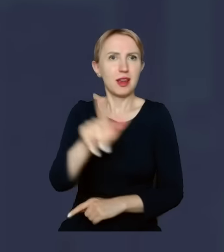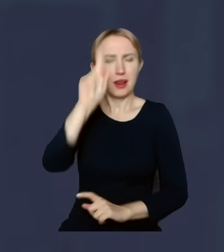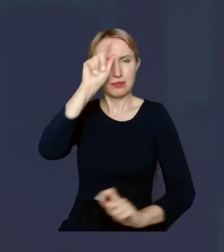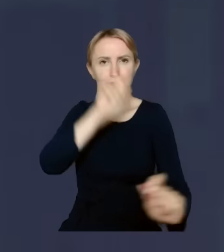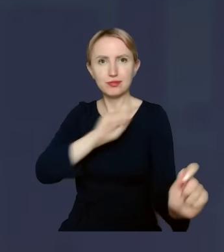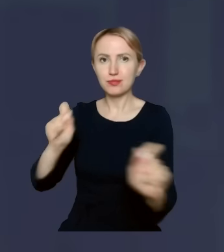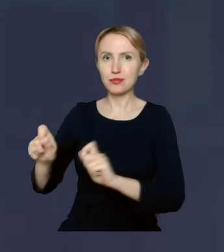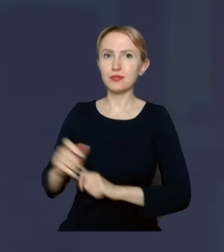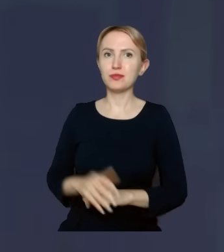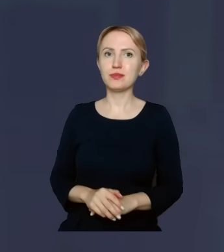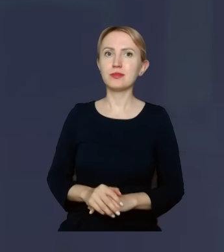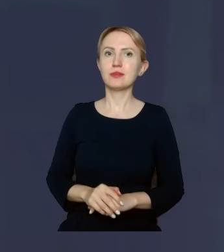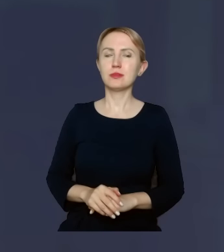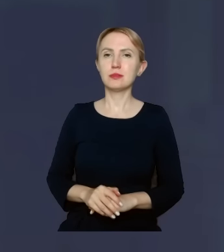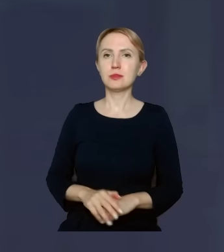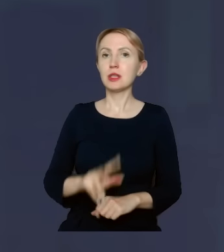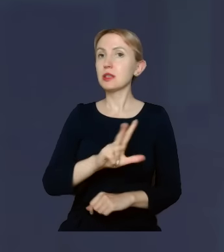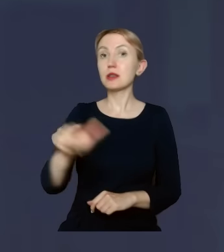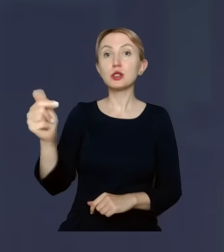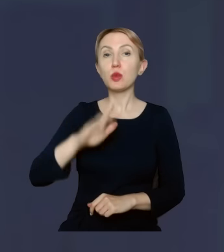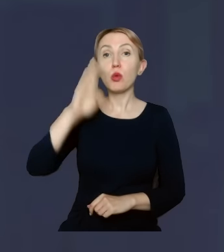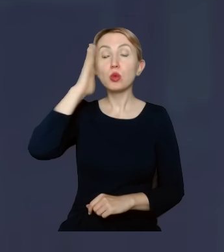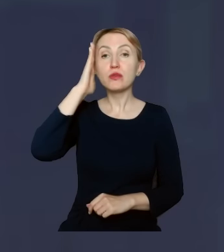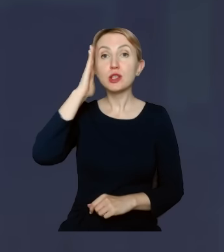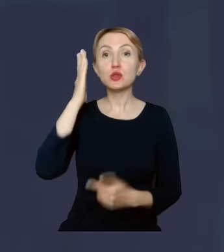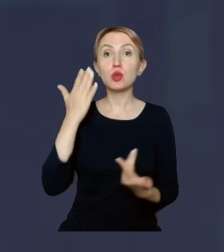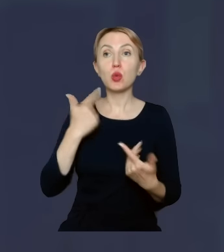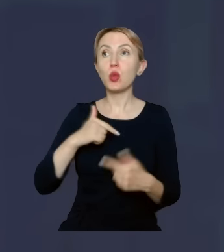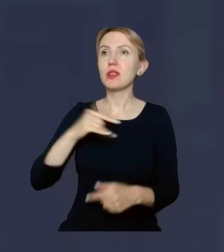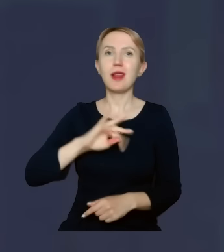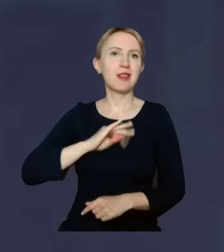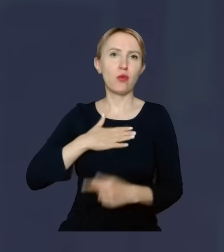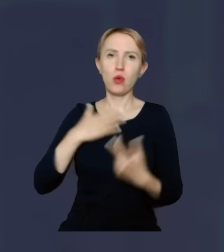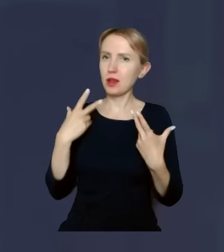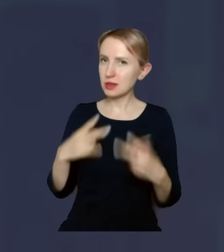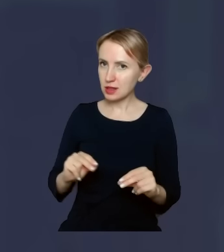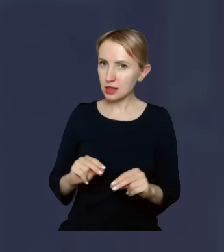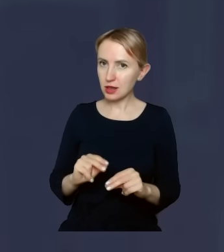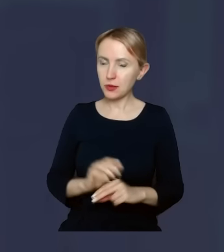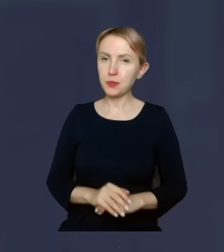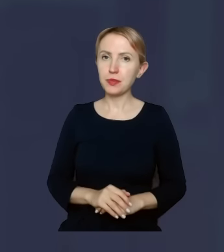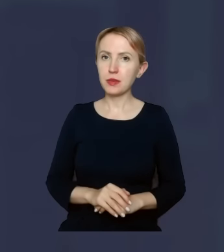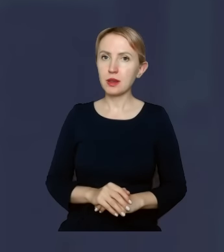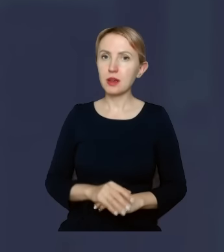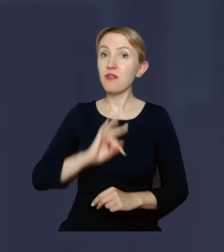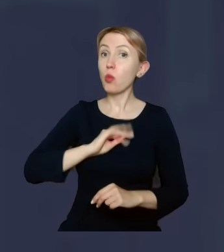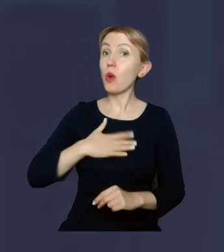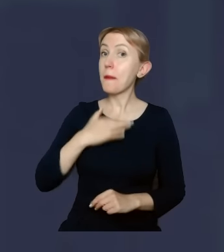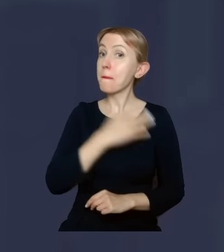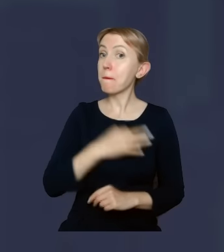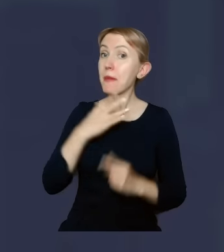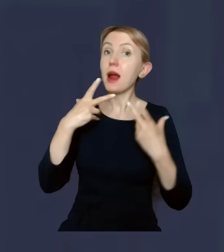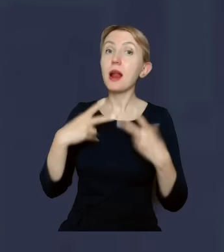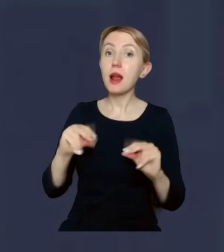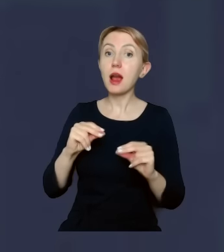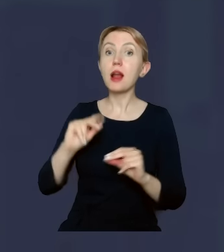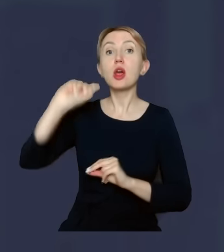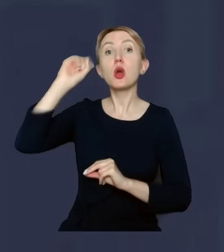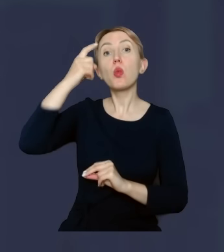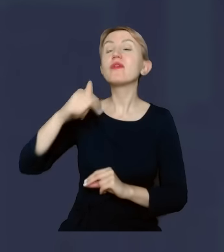powinien uświadomić sobie, że działa nie w interesie swoim, czy nawet swojej formacji, ale w pierwszej kolejności w interesie